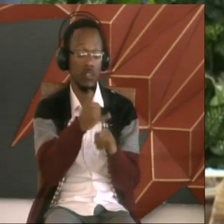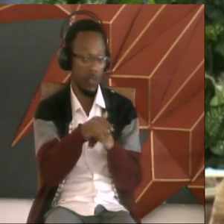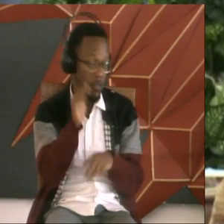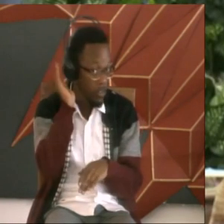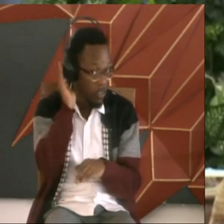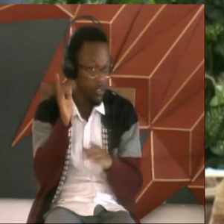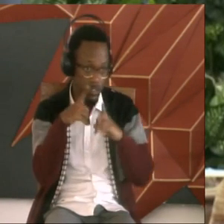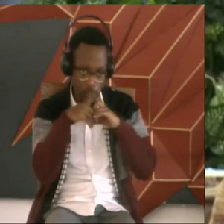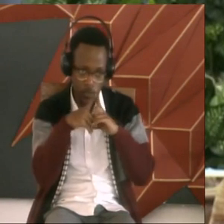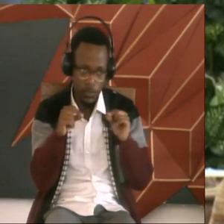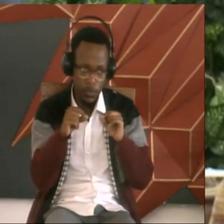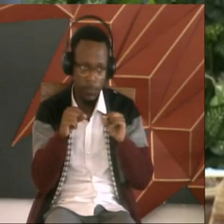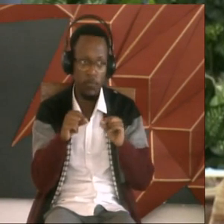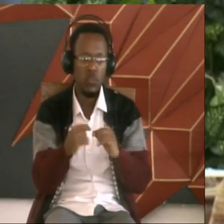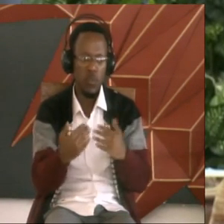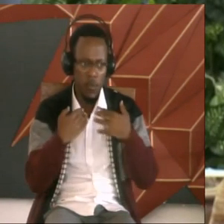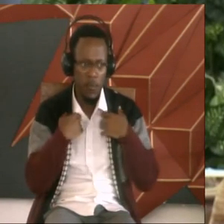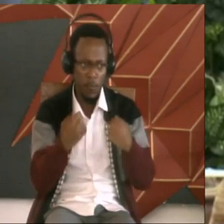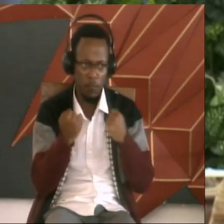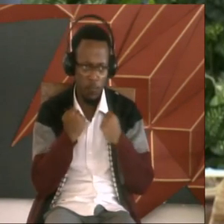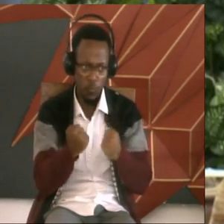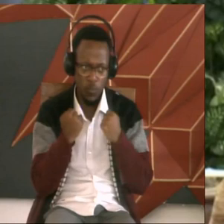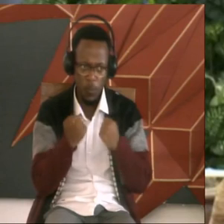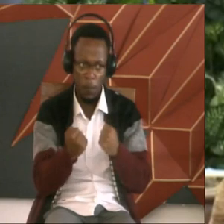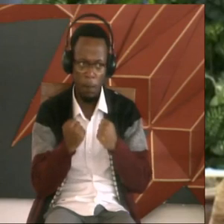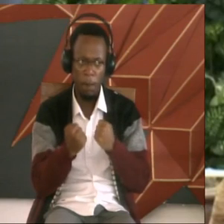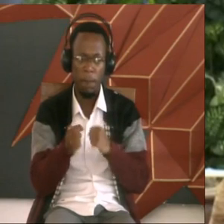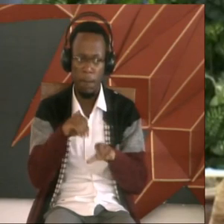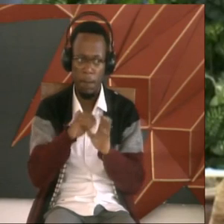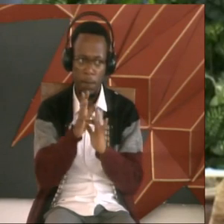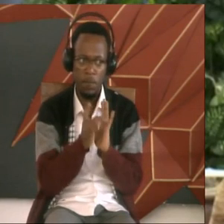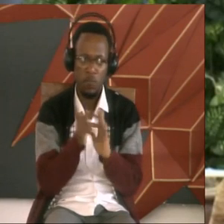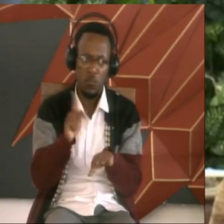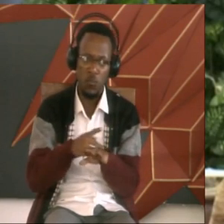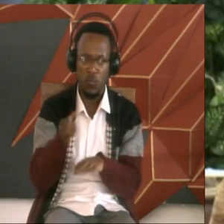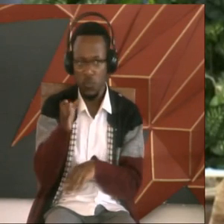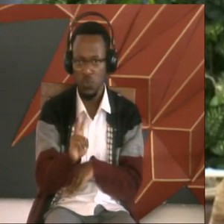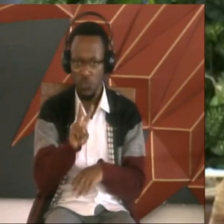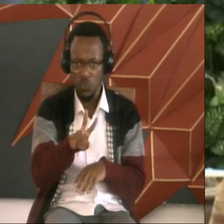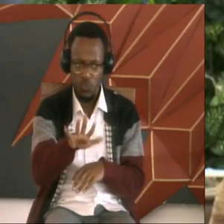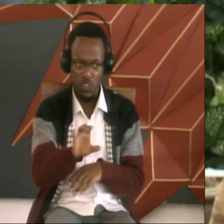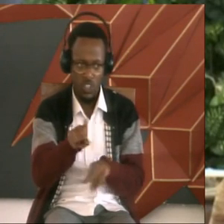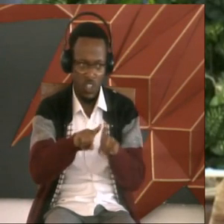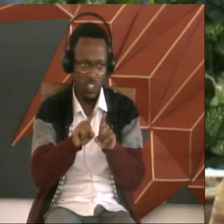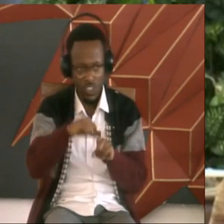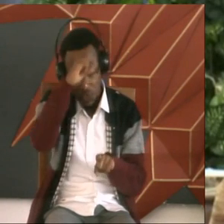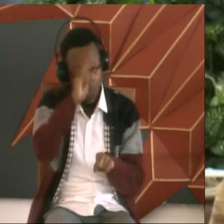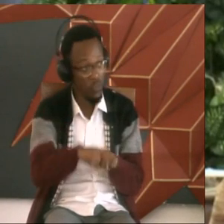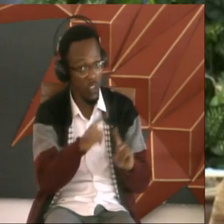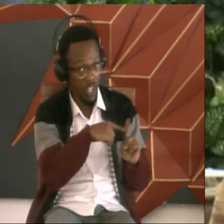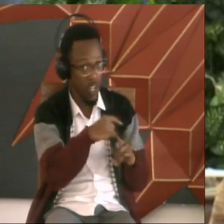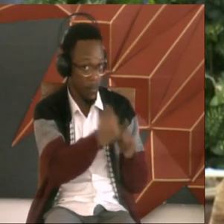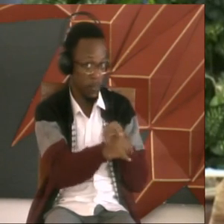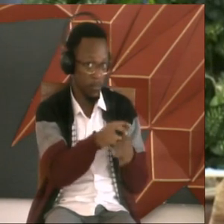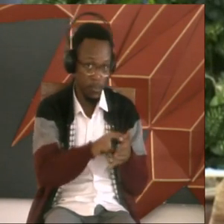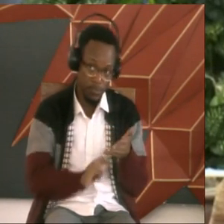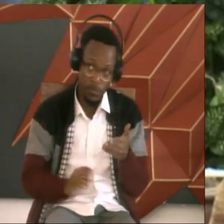twumvise ijambo rifite imbaraga ryo muri Zaburi ya 25 iryo mwe data kera yasomye,